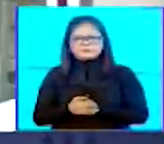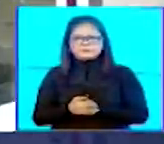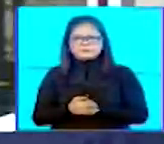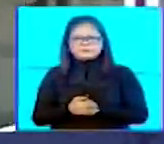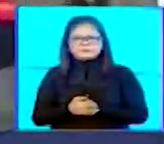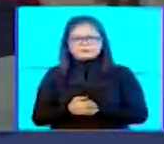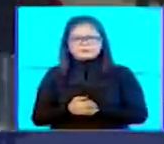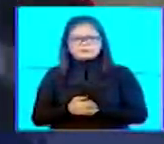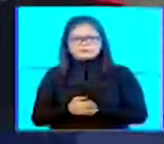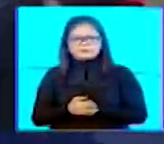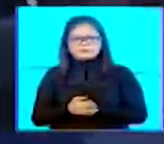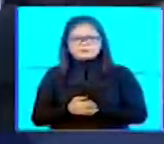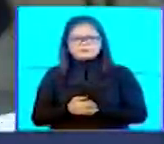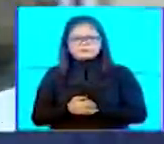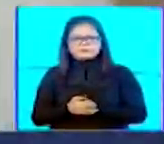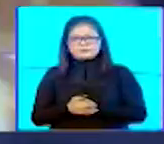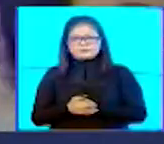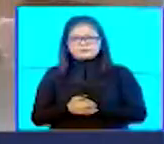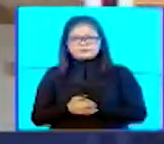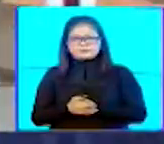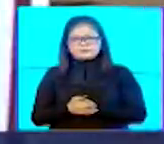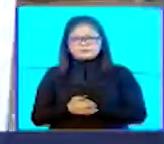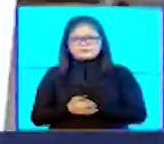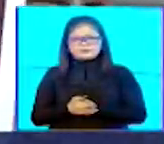Ini Mbak, sudah ya, terima kasih.